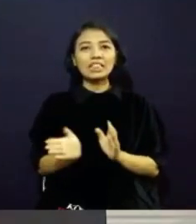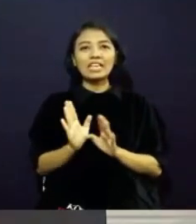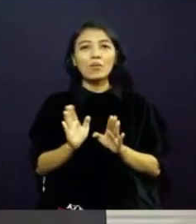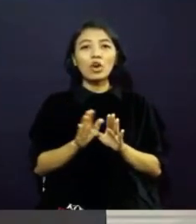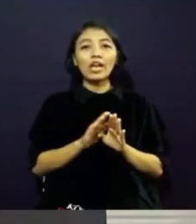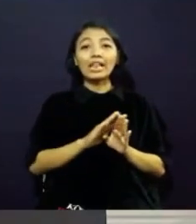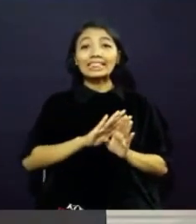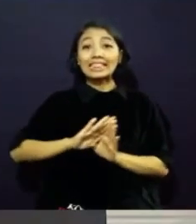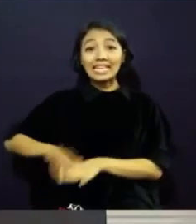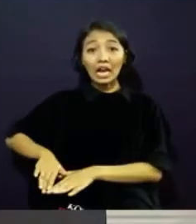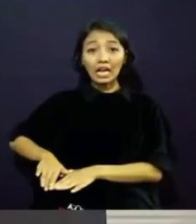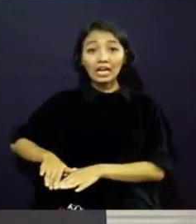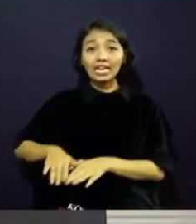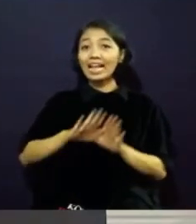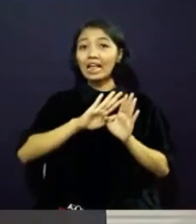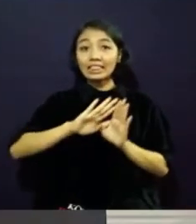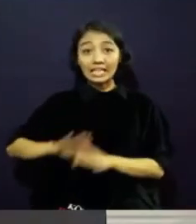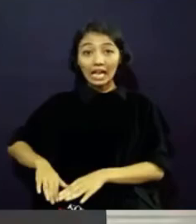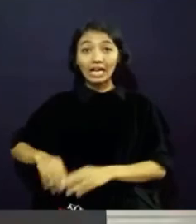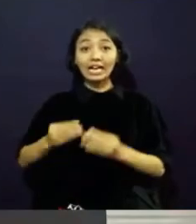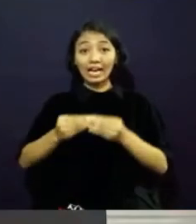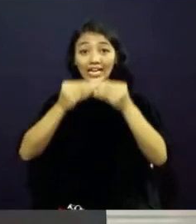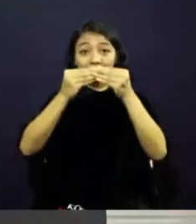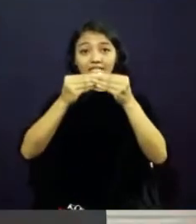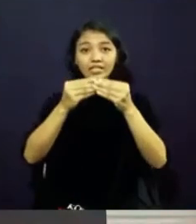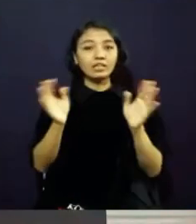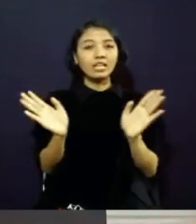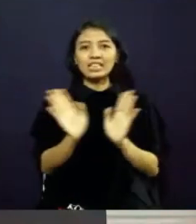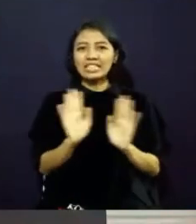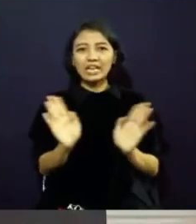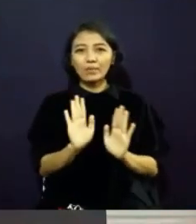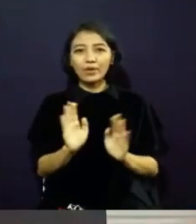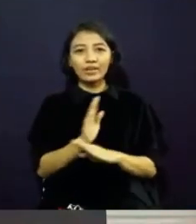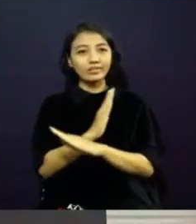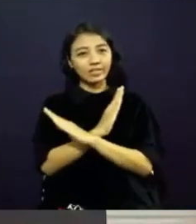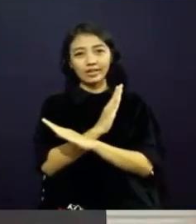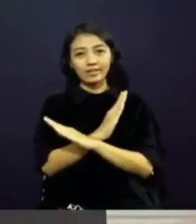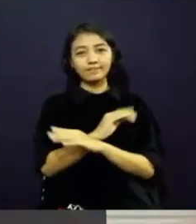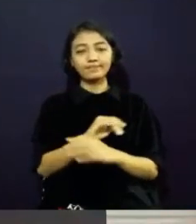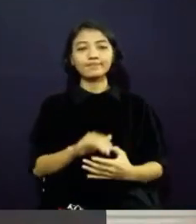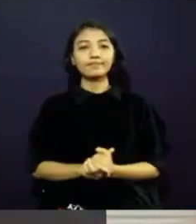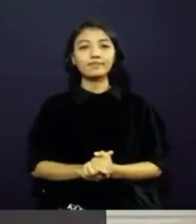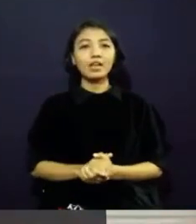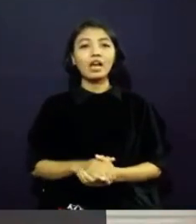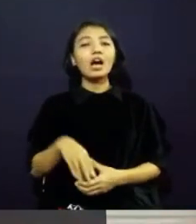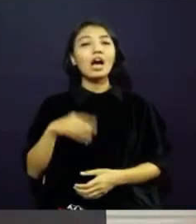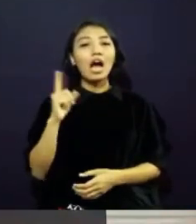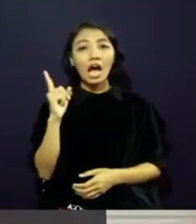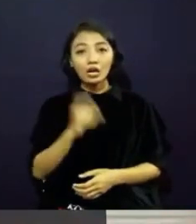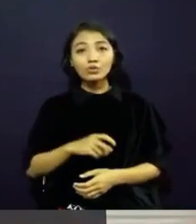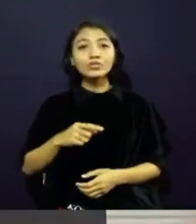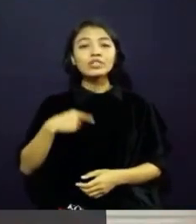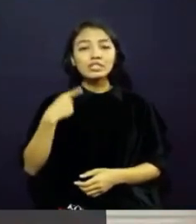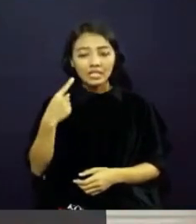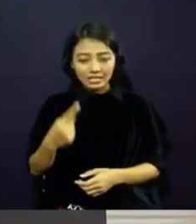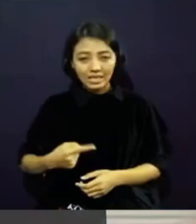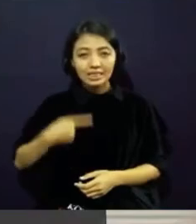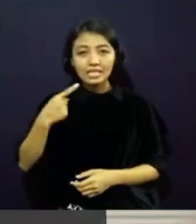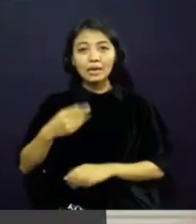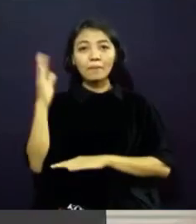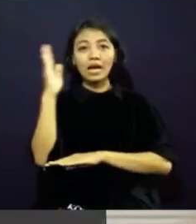komunitas-komunitas mungkin juga tidak dijalankan Nah inilah kesempatan bagi kita membaharui